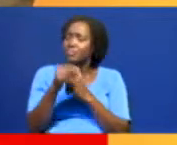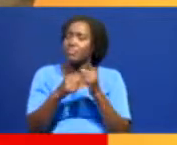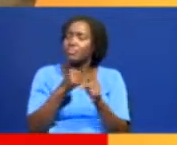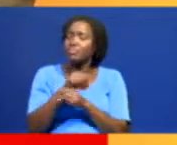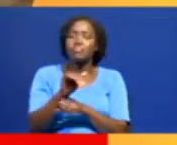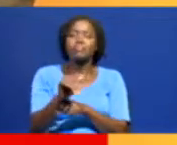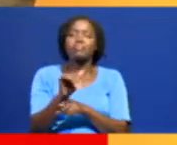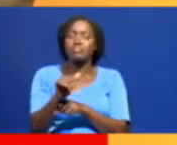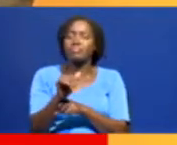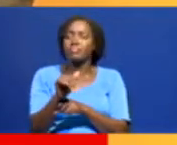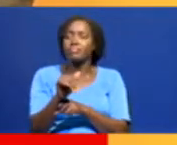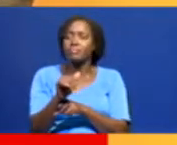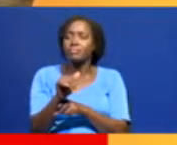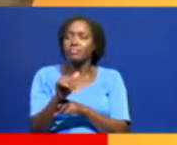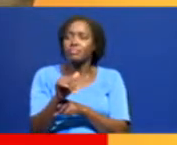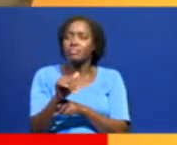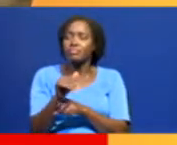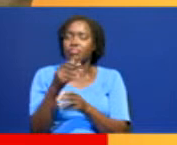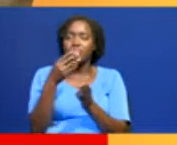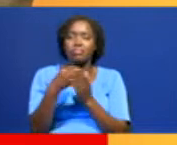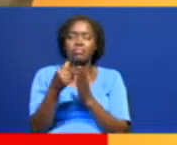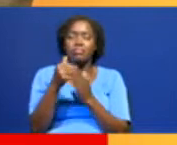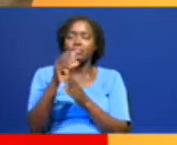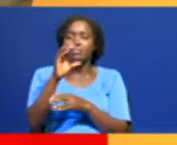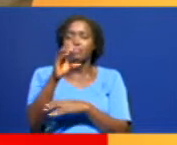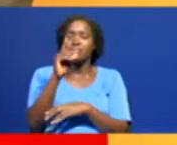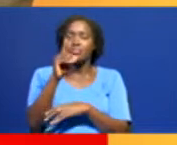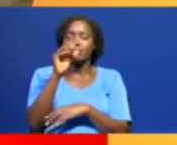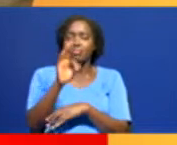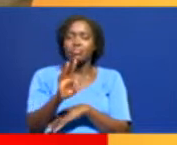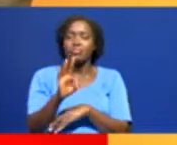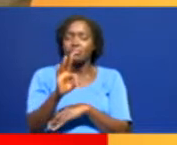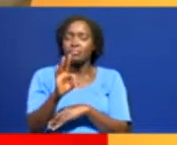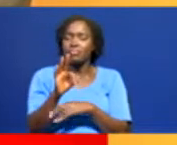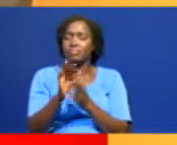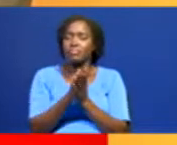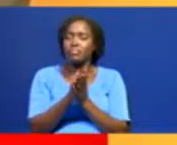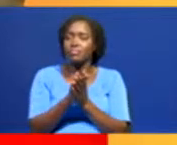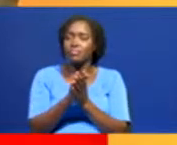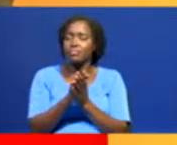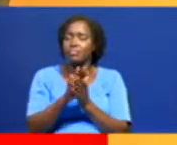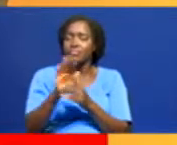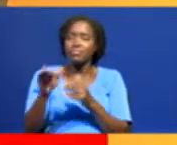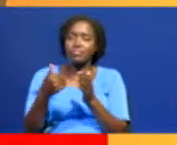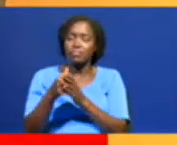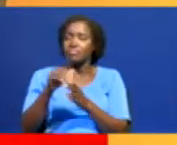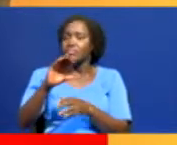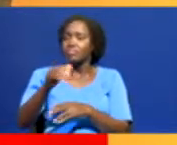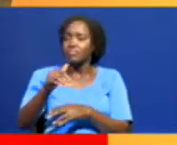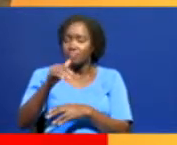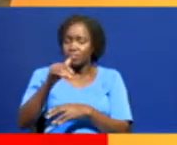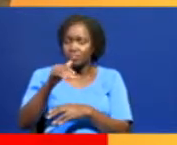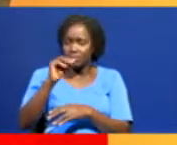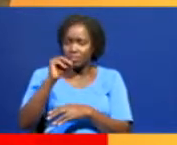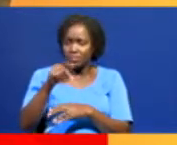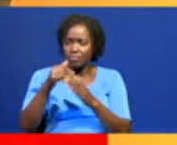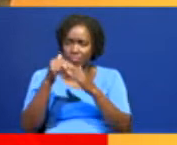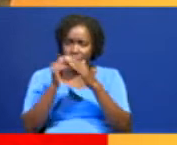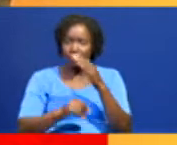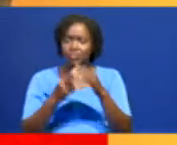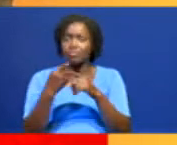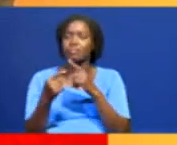ambayo tumeweza kupata fedha za CDF kwa account za wabunge zote kati ya chini ya mwaka